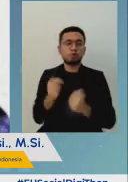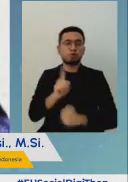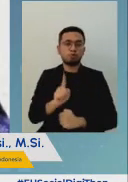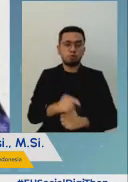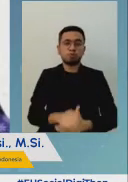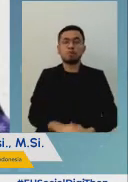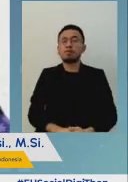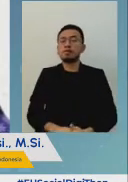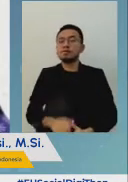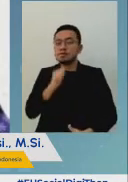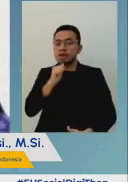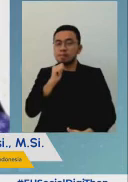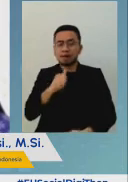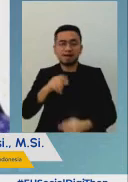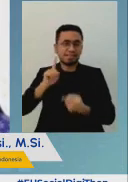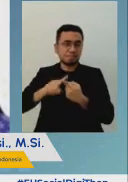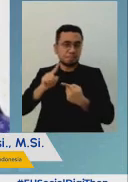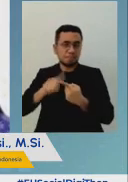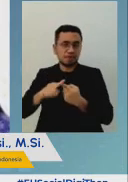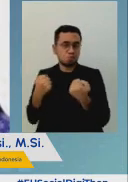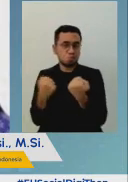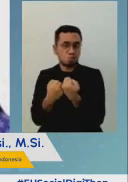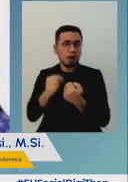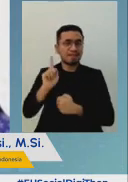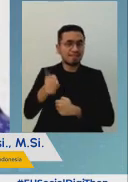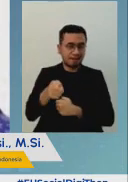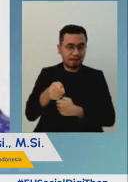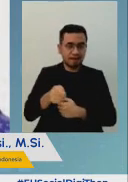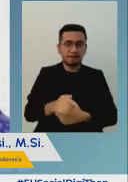teman-teman yang bisa belain kita, ya, terus kemudian